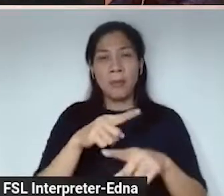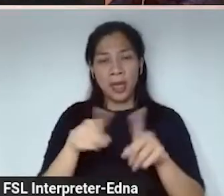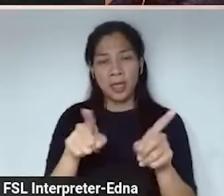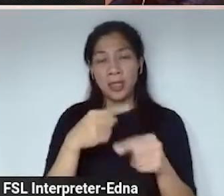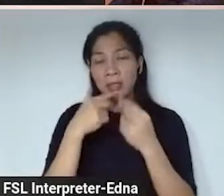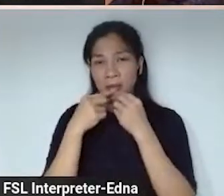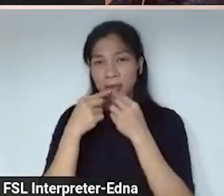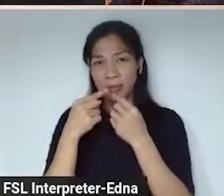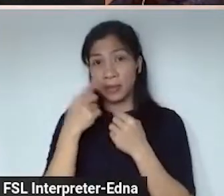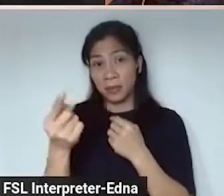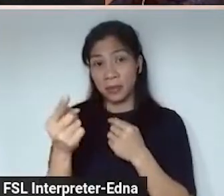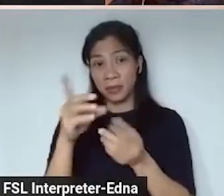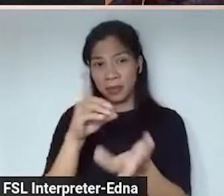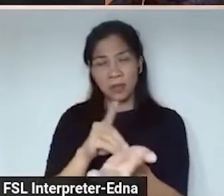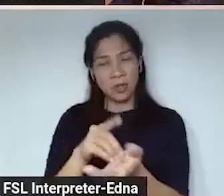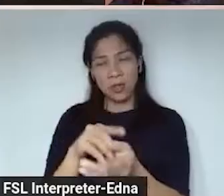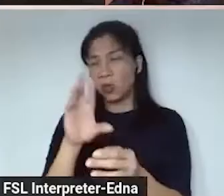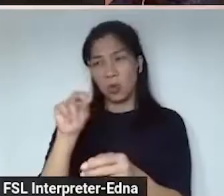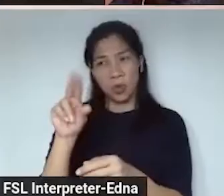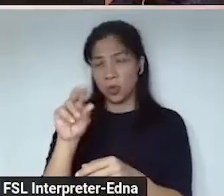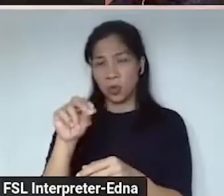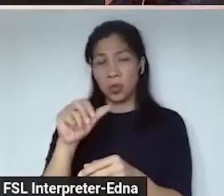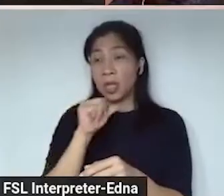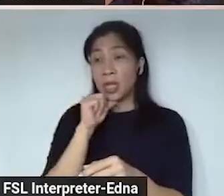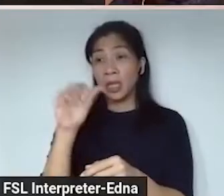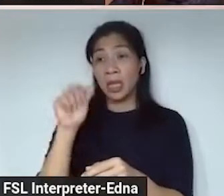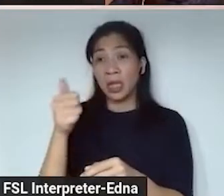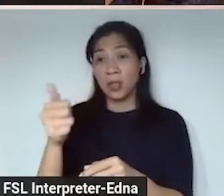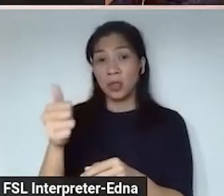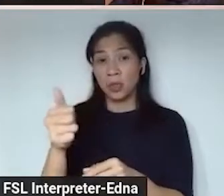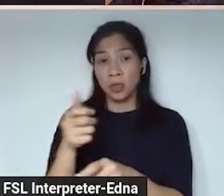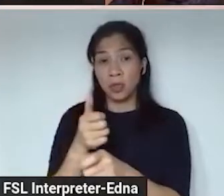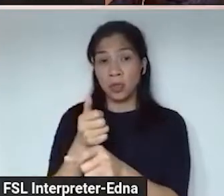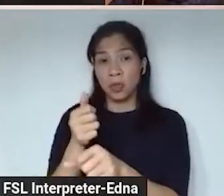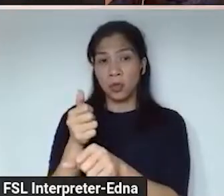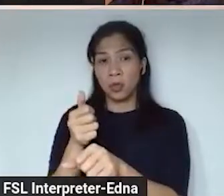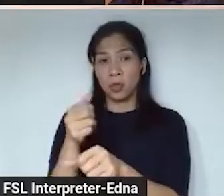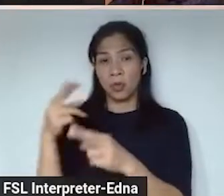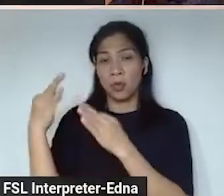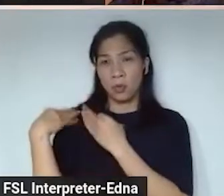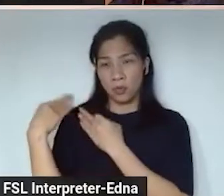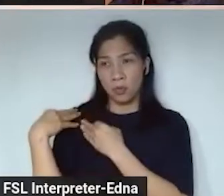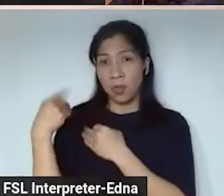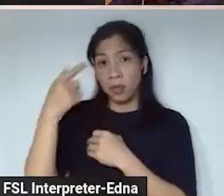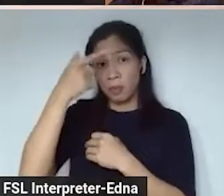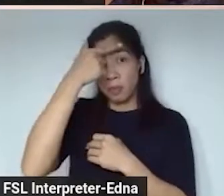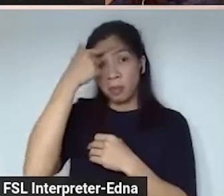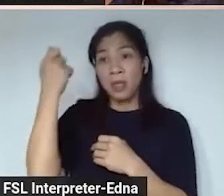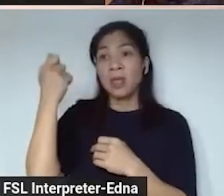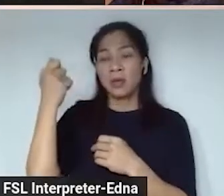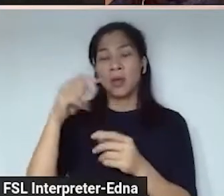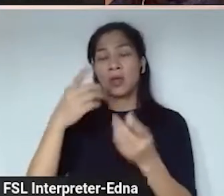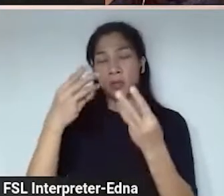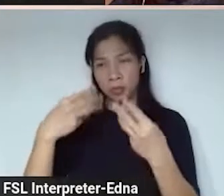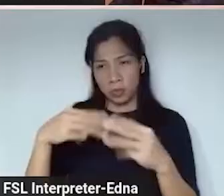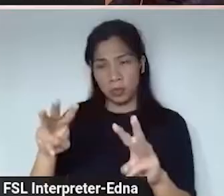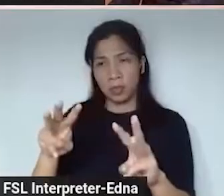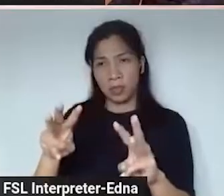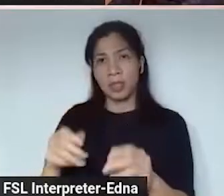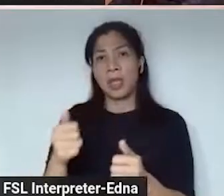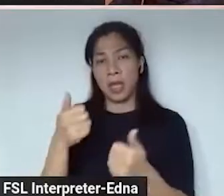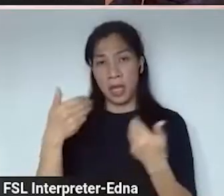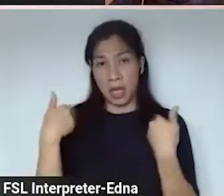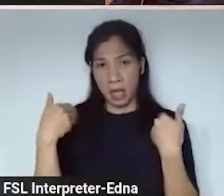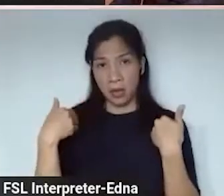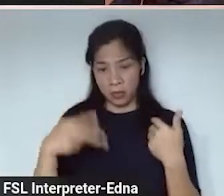Mrs., hindi niyo kasalanan. Kasi habang pinagbubuntis niyo si Mon, nandyan na yung sakit na yan.